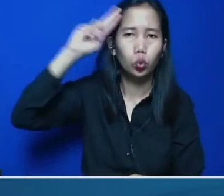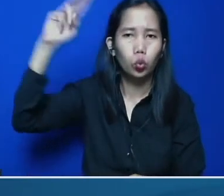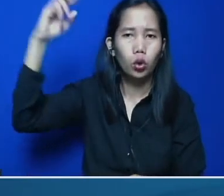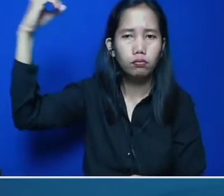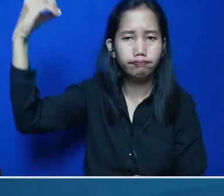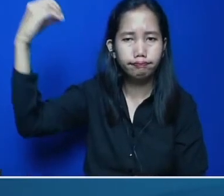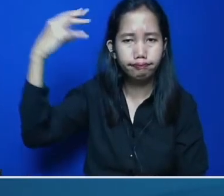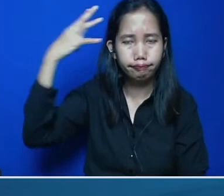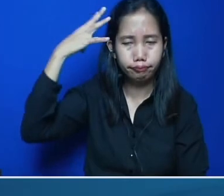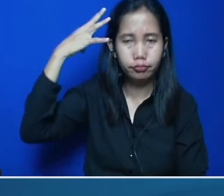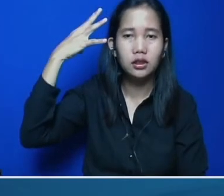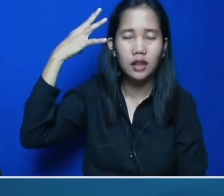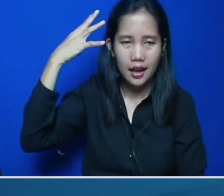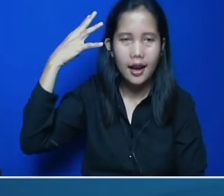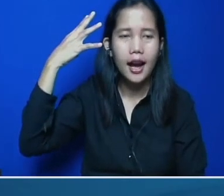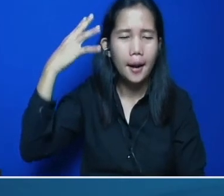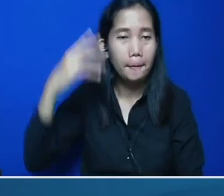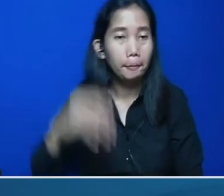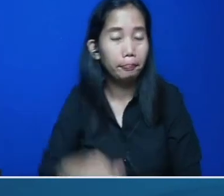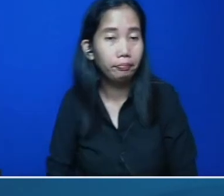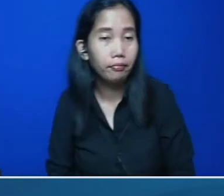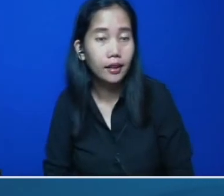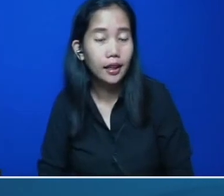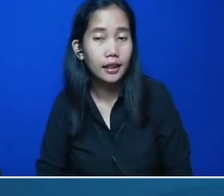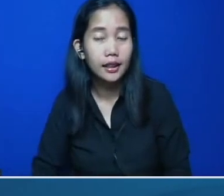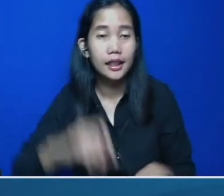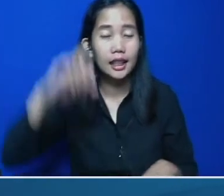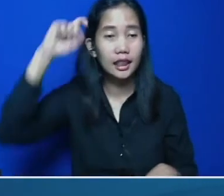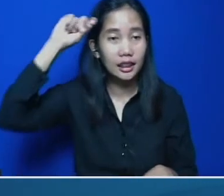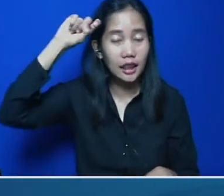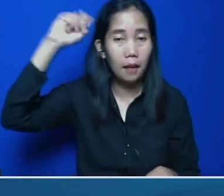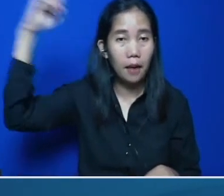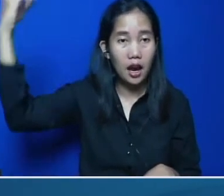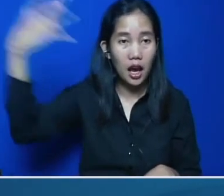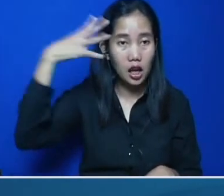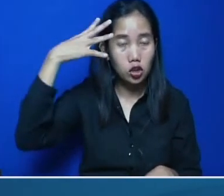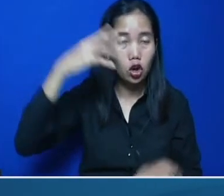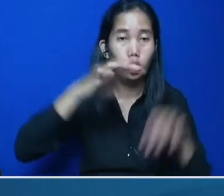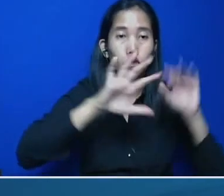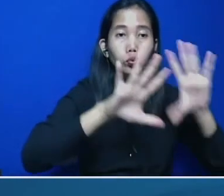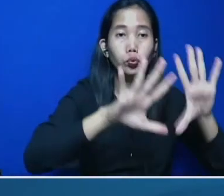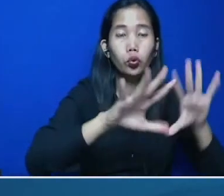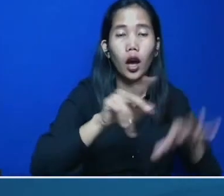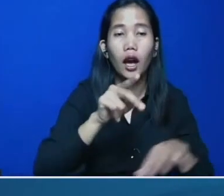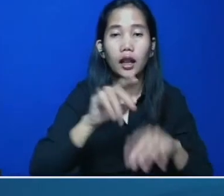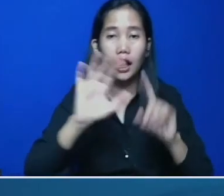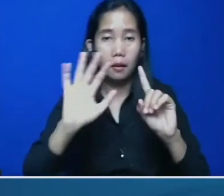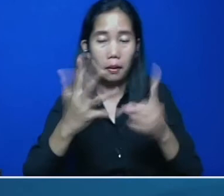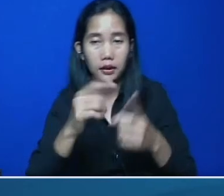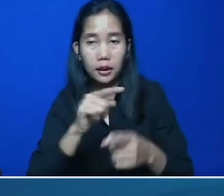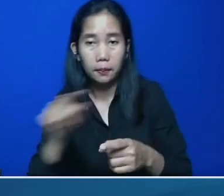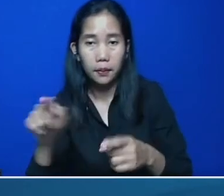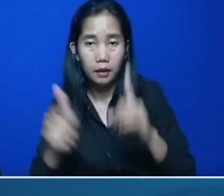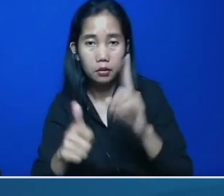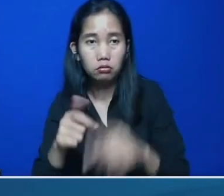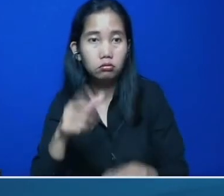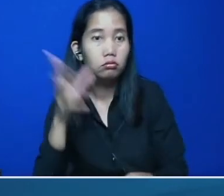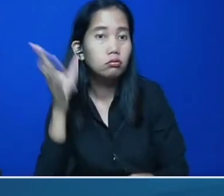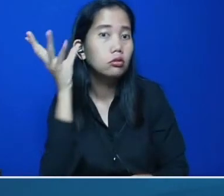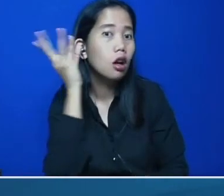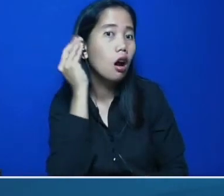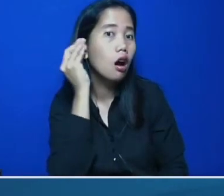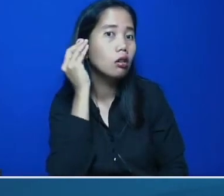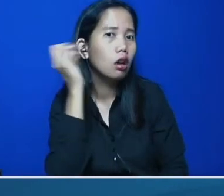menyentuh bibirnya ayat yang ke-15 kedengaran pula untuk keduakalinya suara yang berkata Hai